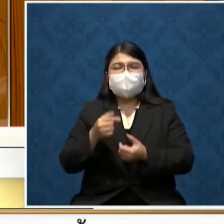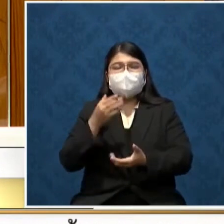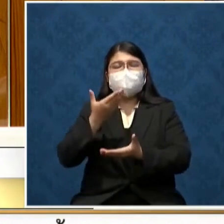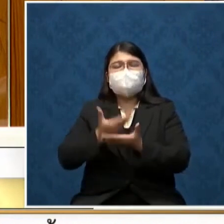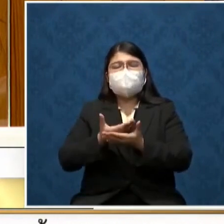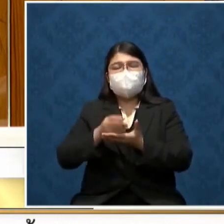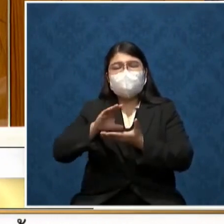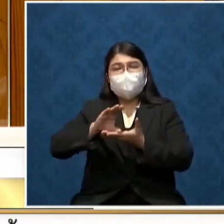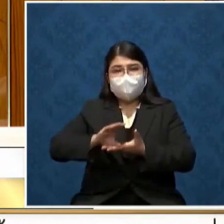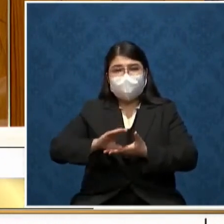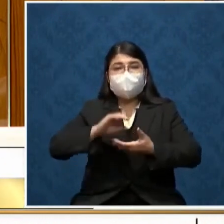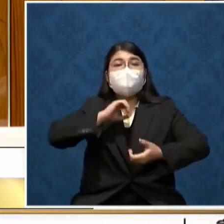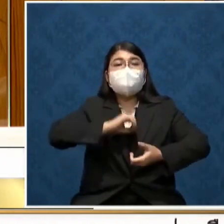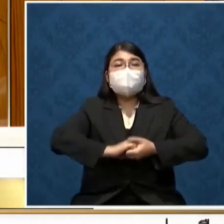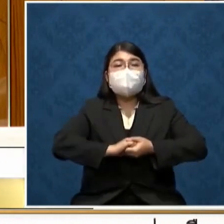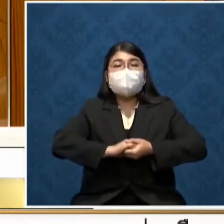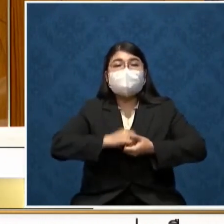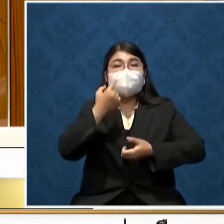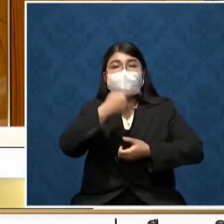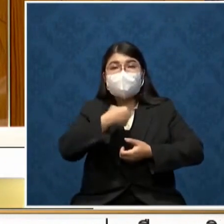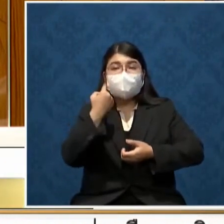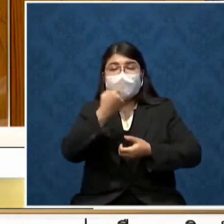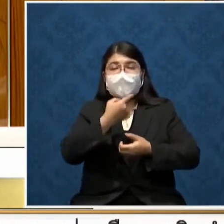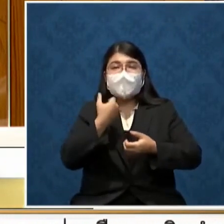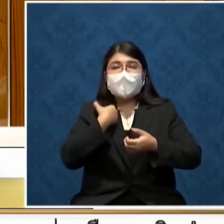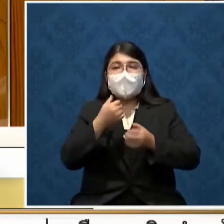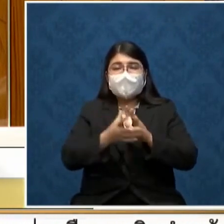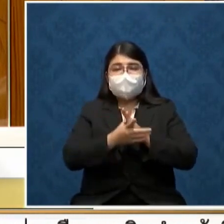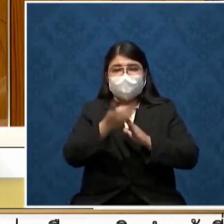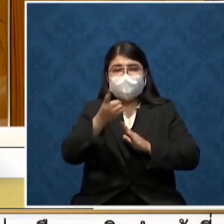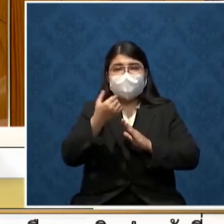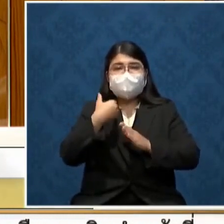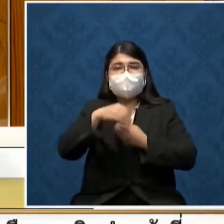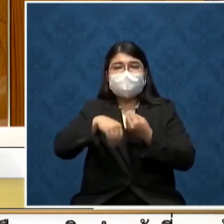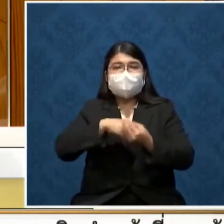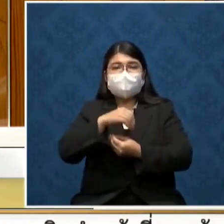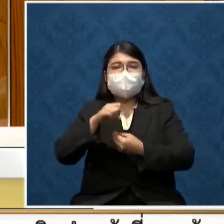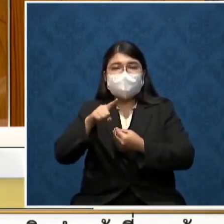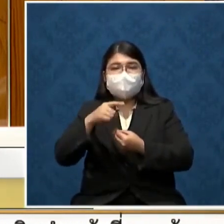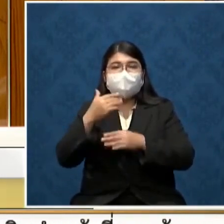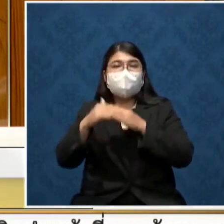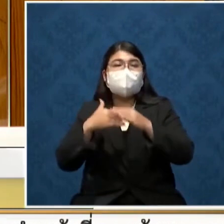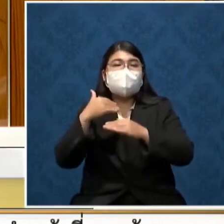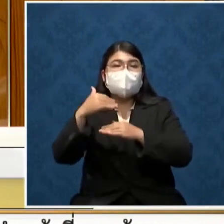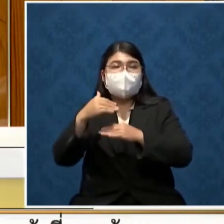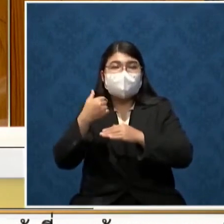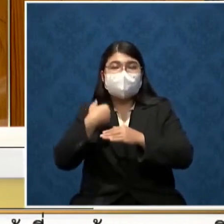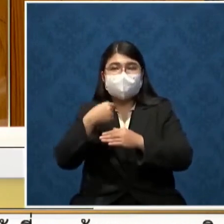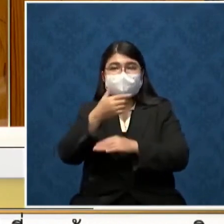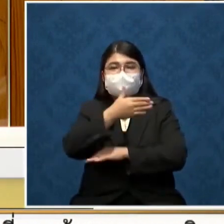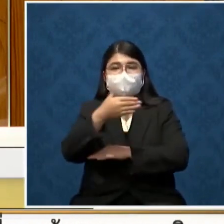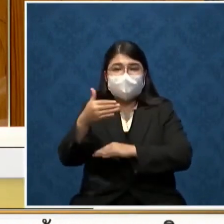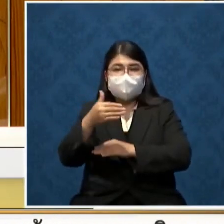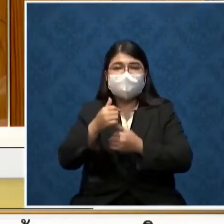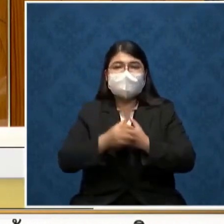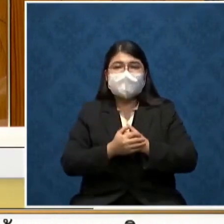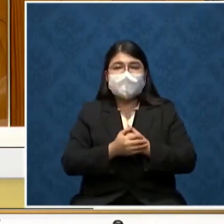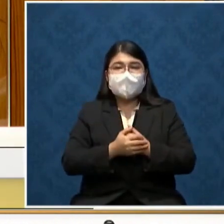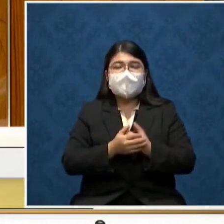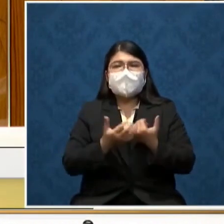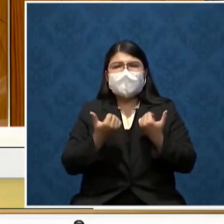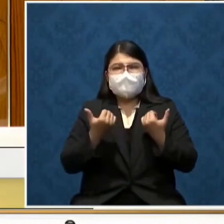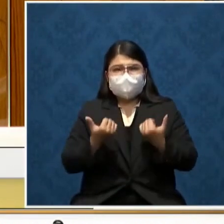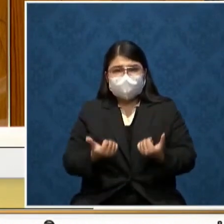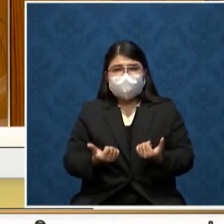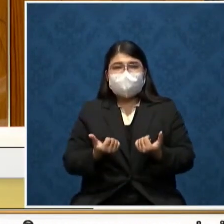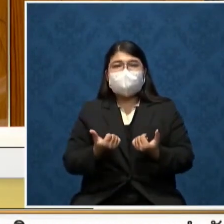มือกับสภาพัฒนาเศรษฐกิจและสังคมแห่งชาติรวมถึงธนาคารแห่งประเทศไทยนะครับและก็